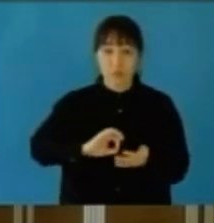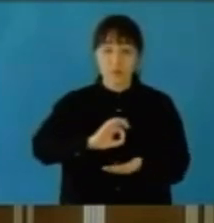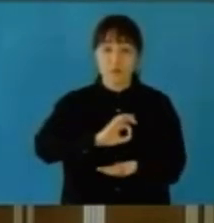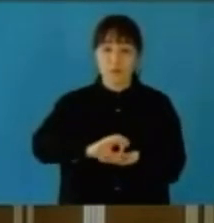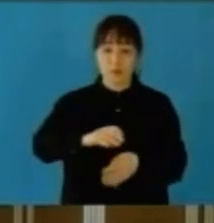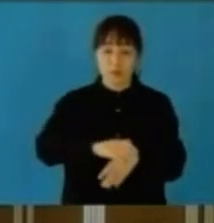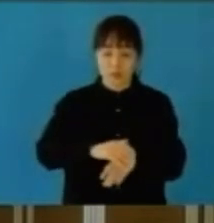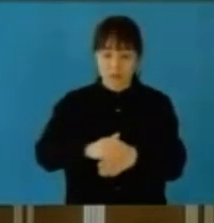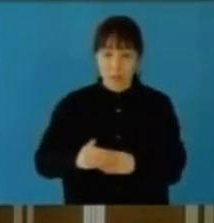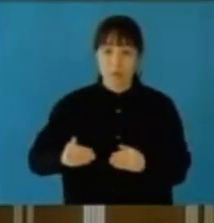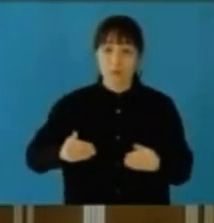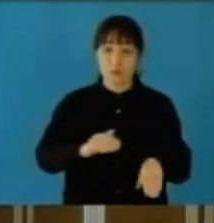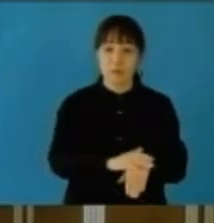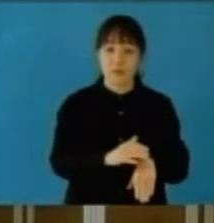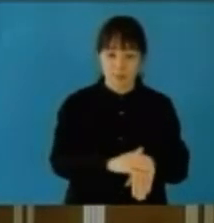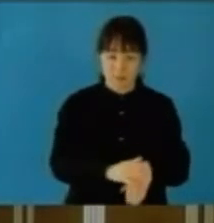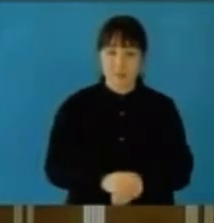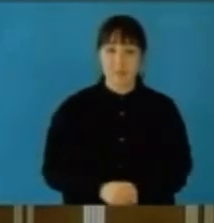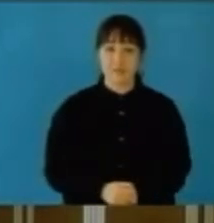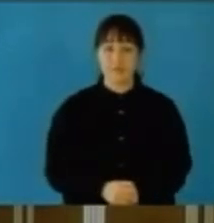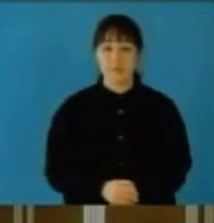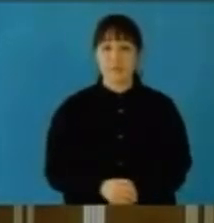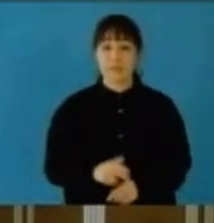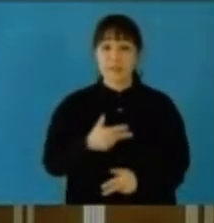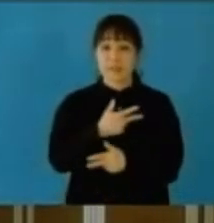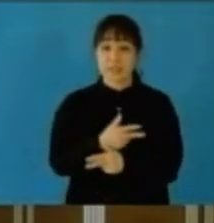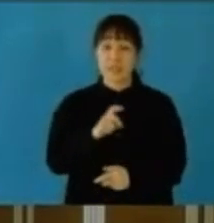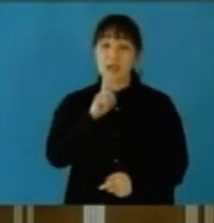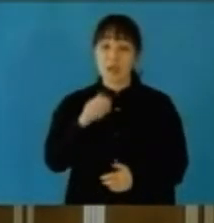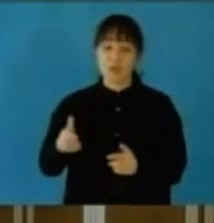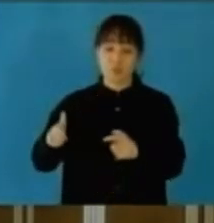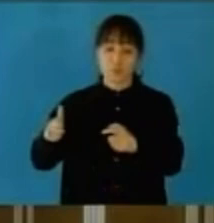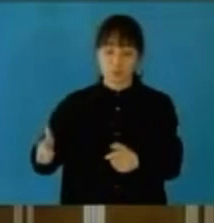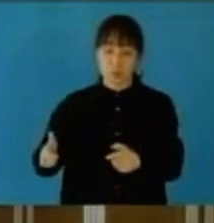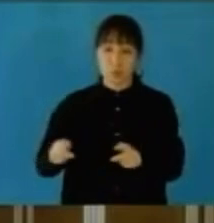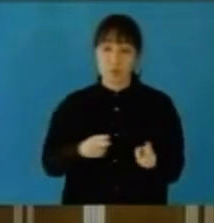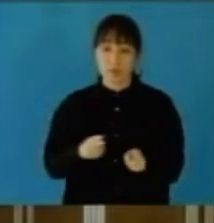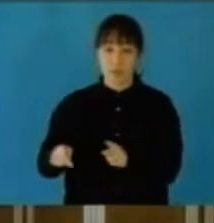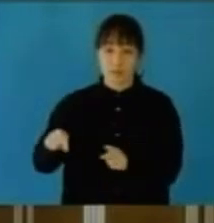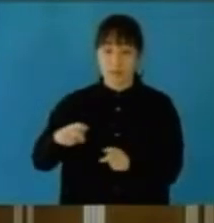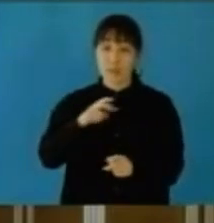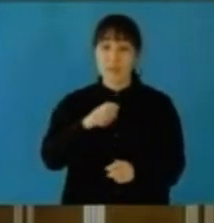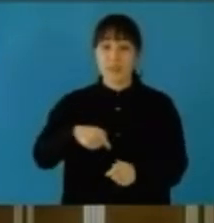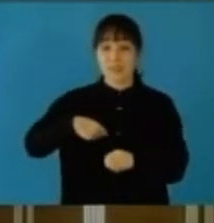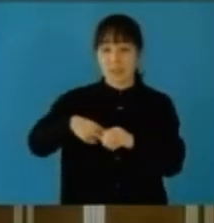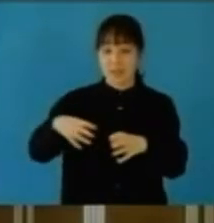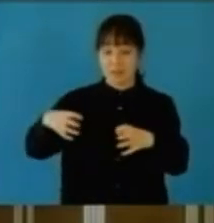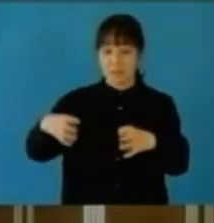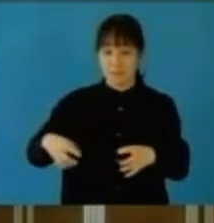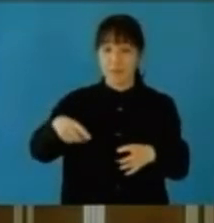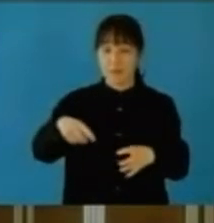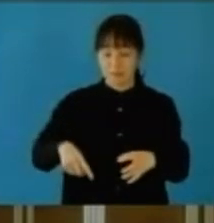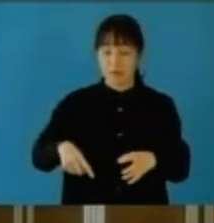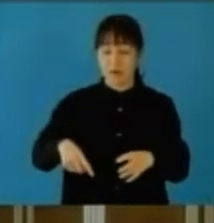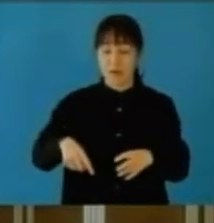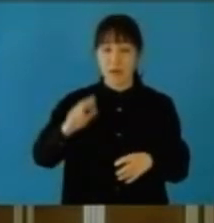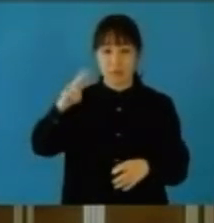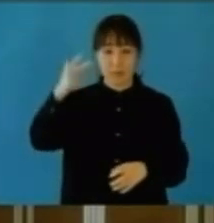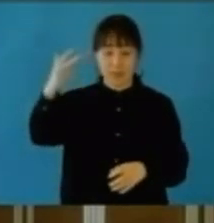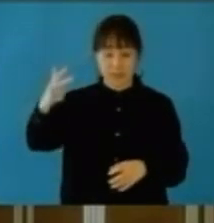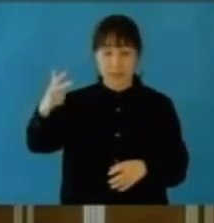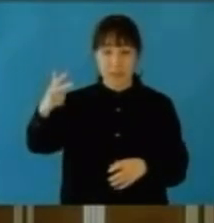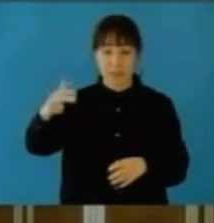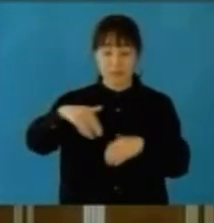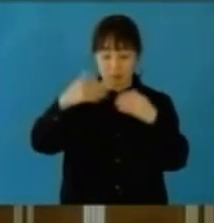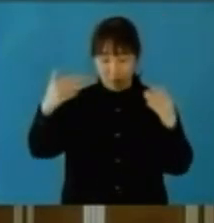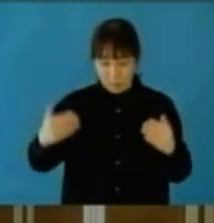てでございます。北埠頭におけるサッカーとスタジアムの整備については、鹿児島市に対してグランドデザインとの整合性など